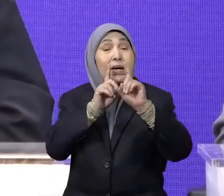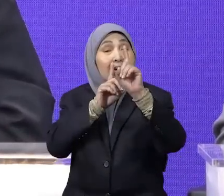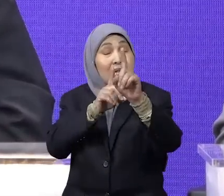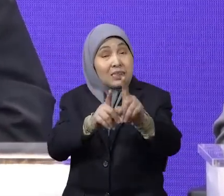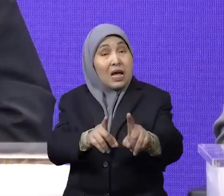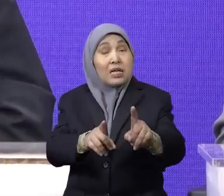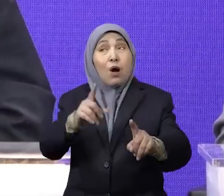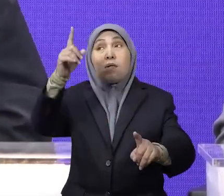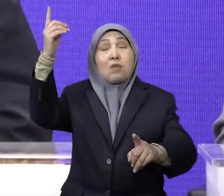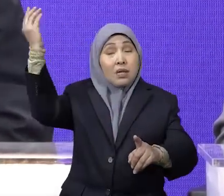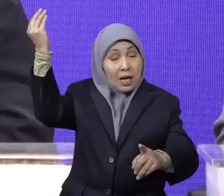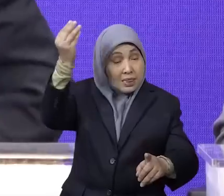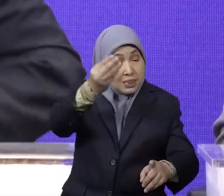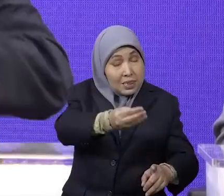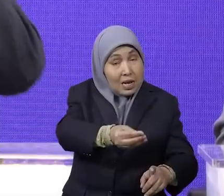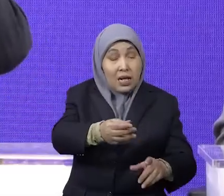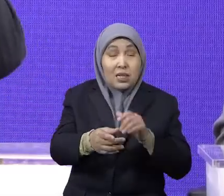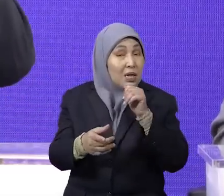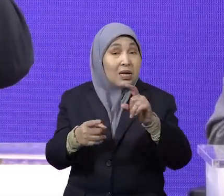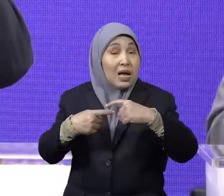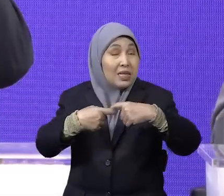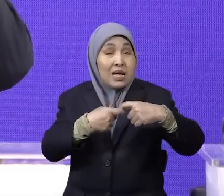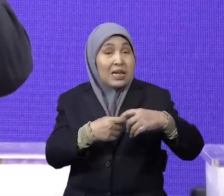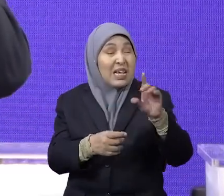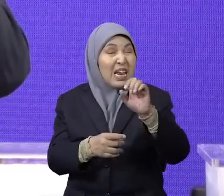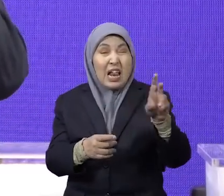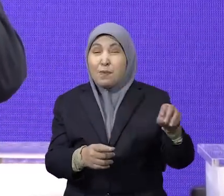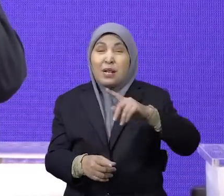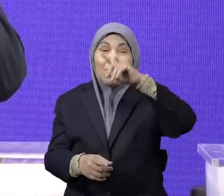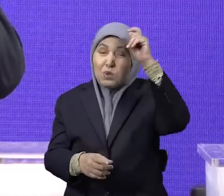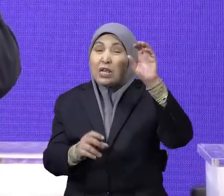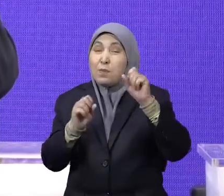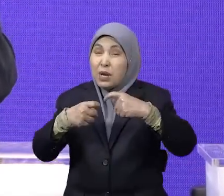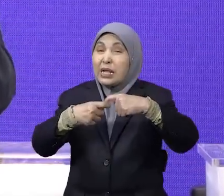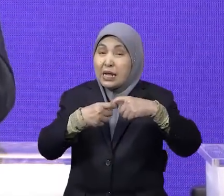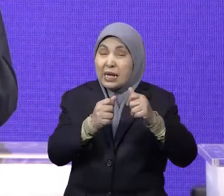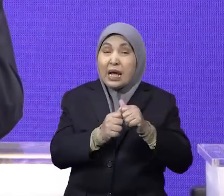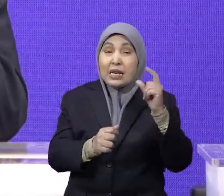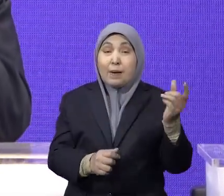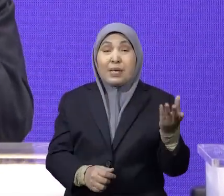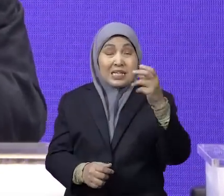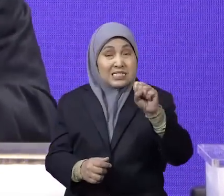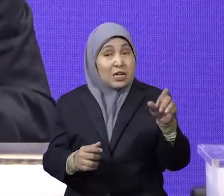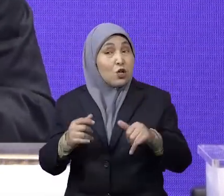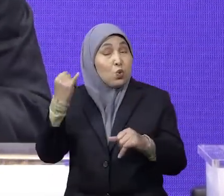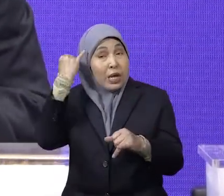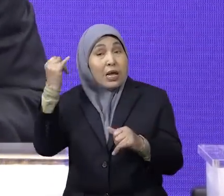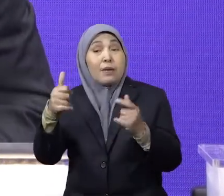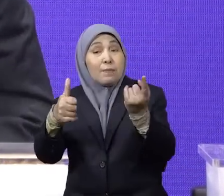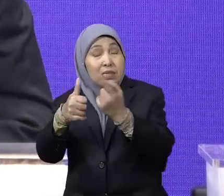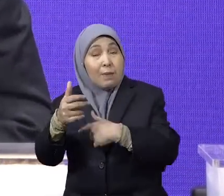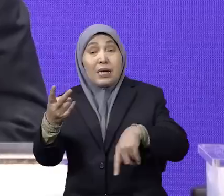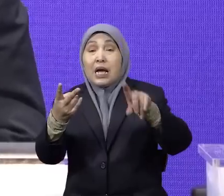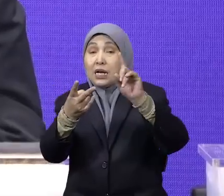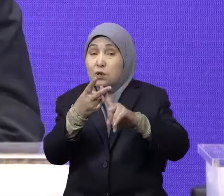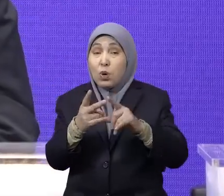perintah yang Allah Ta'ala datangkan, dia tidak berkaitan pun dengan elemen ketuhanan yang boleh dikaitkan dengan Nabi Isa. Pandangan yang pertama.